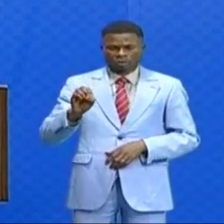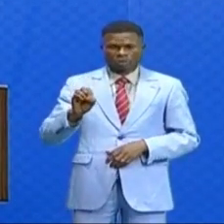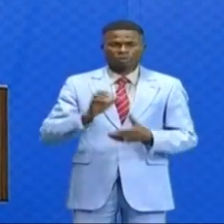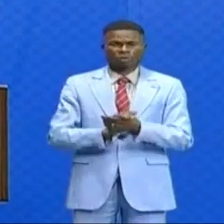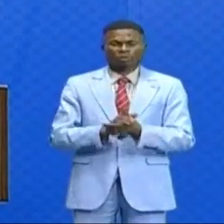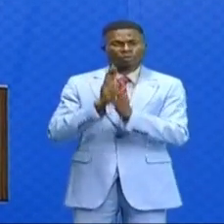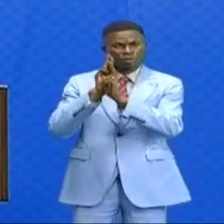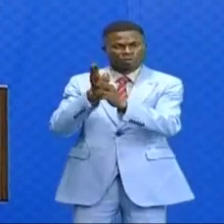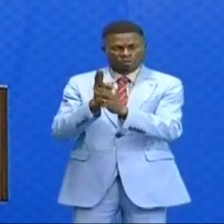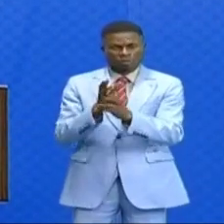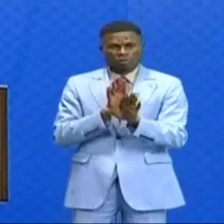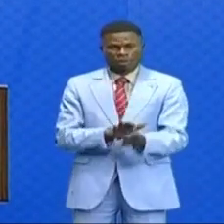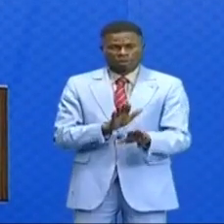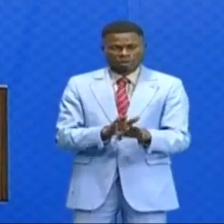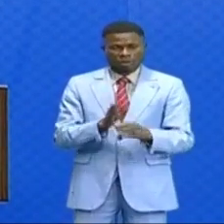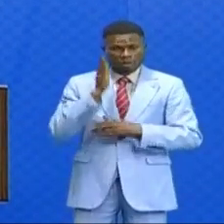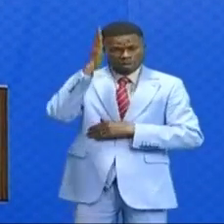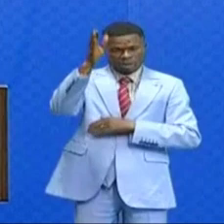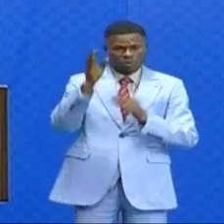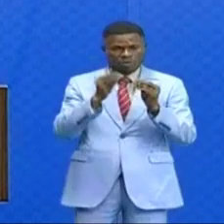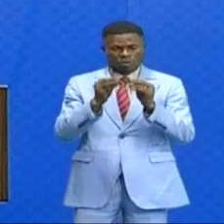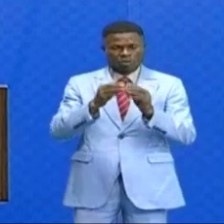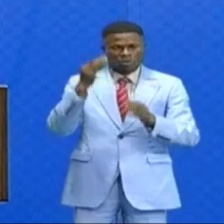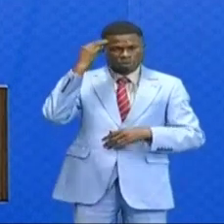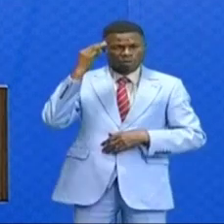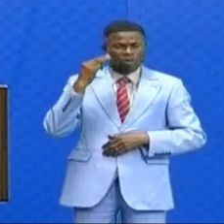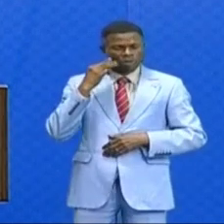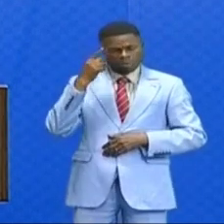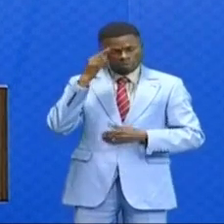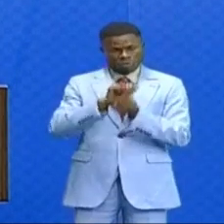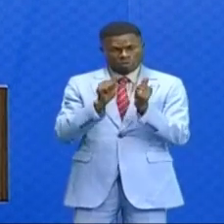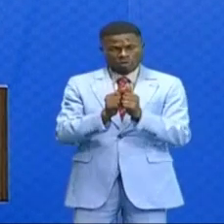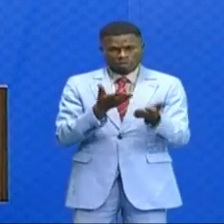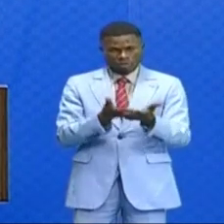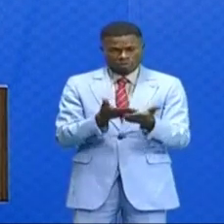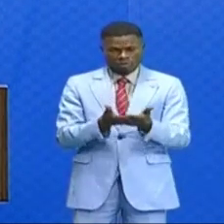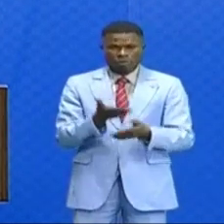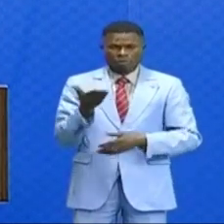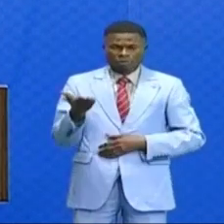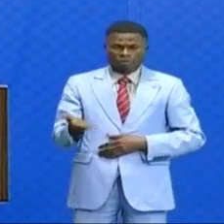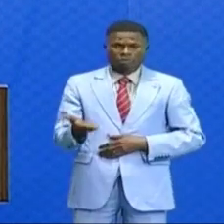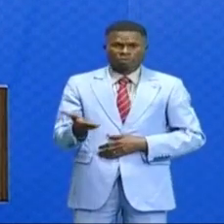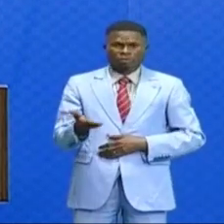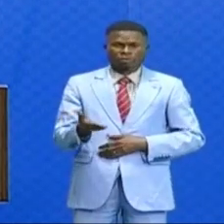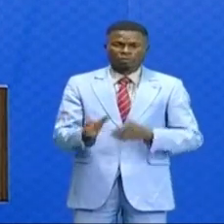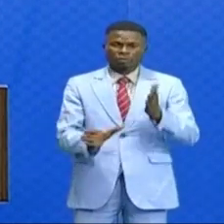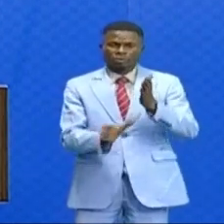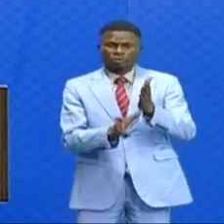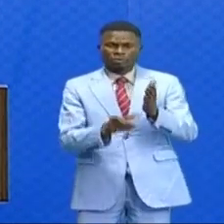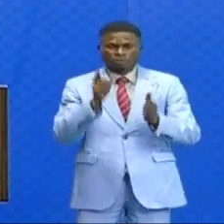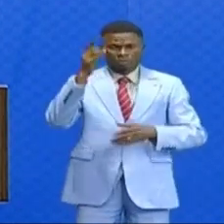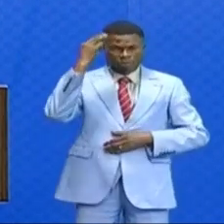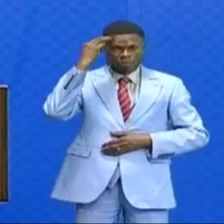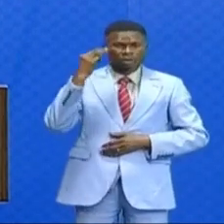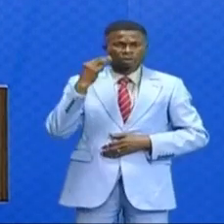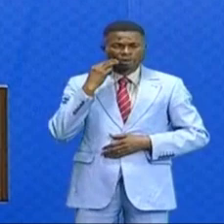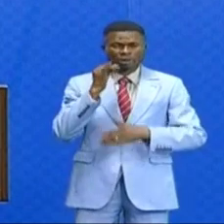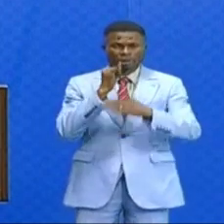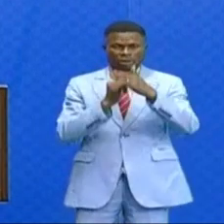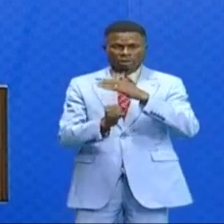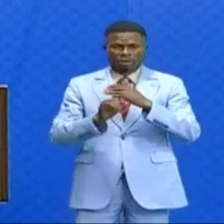est attendu au prochain Conseil de ministres quant à ce. De son côté, le vice-premier ministre, ministre de